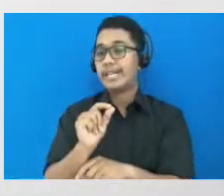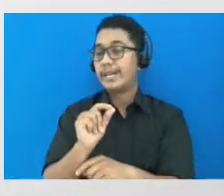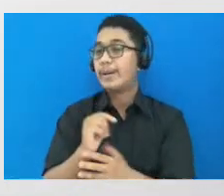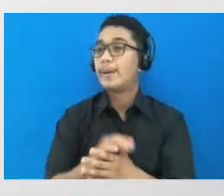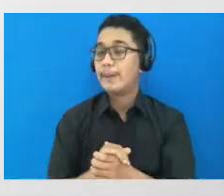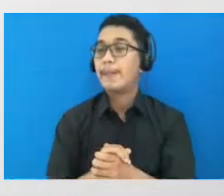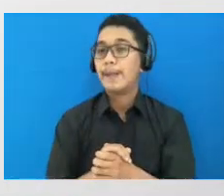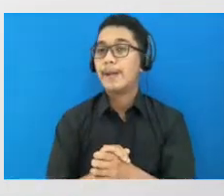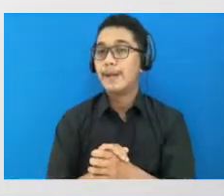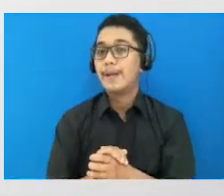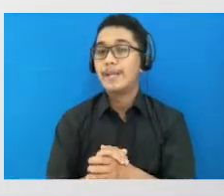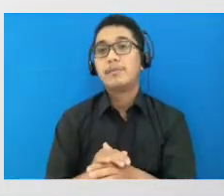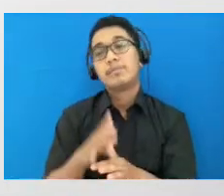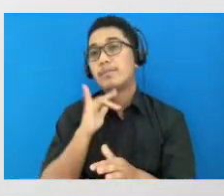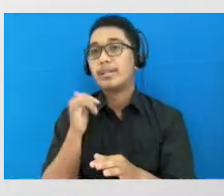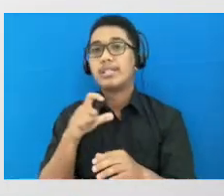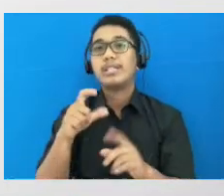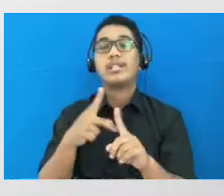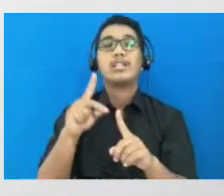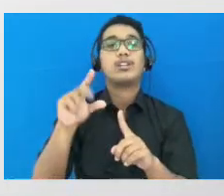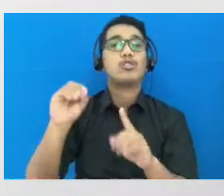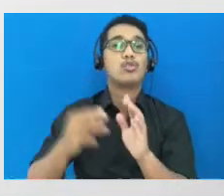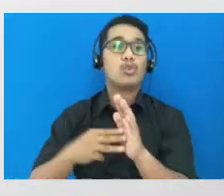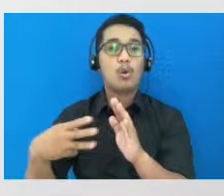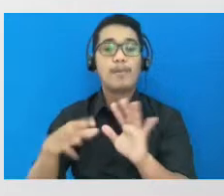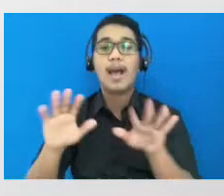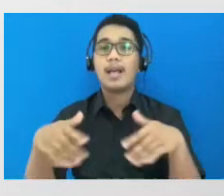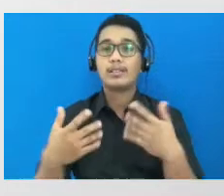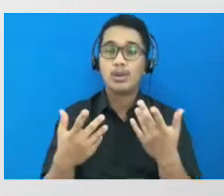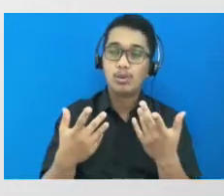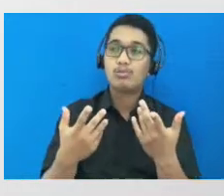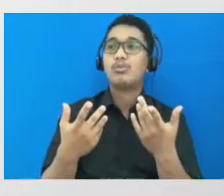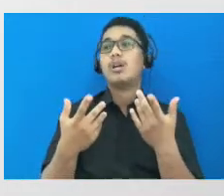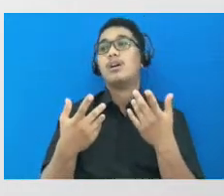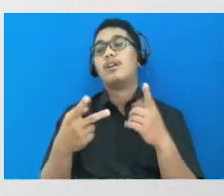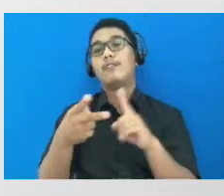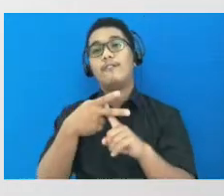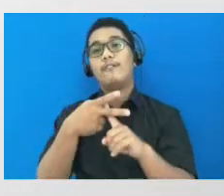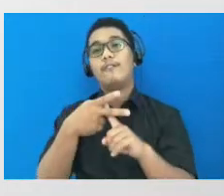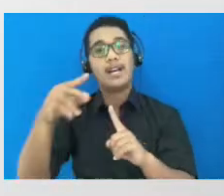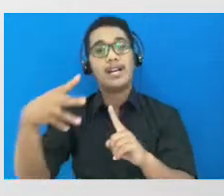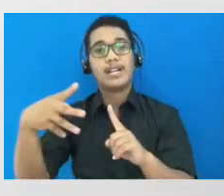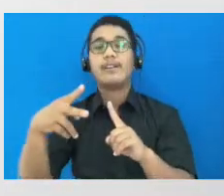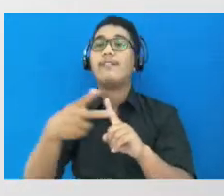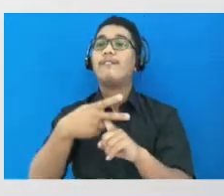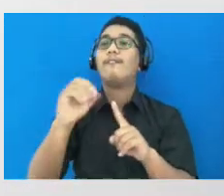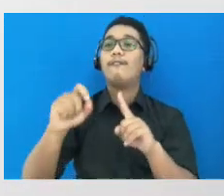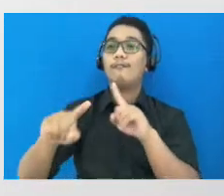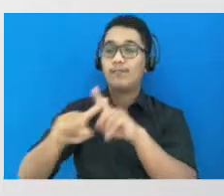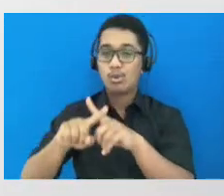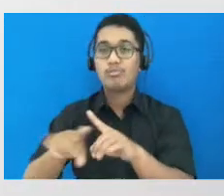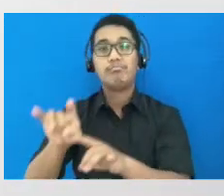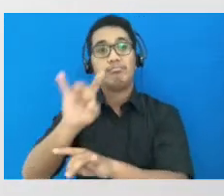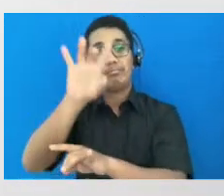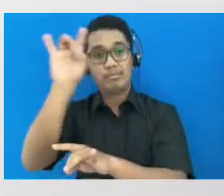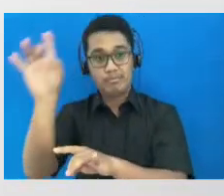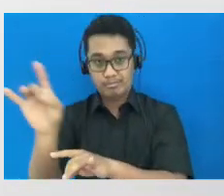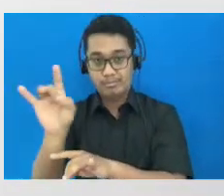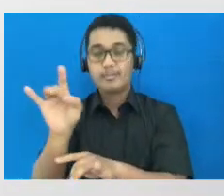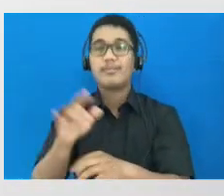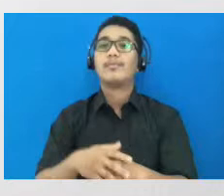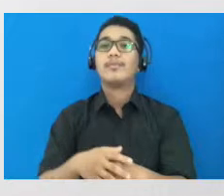namanya Chrome, Firefox, Edge, dan lain-lain. Nah, kita akses internet pakai